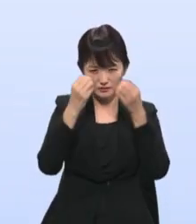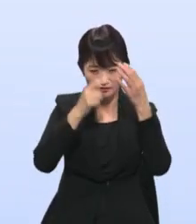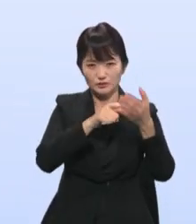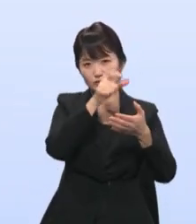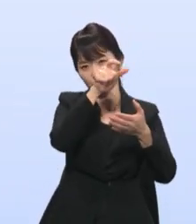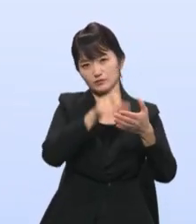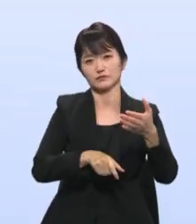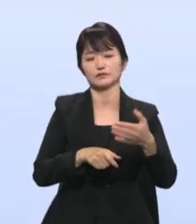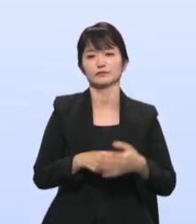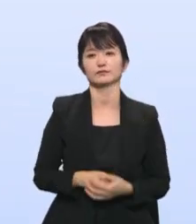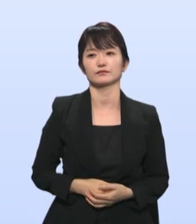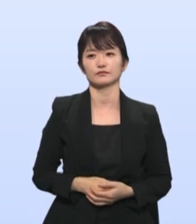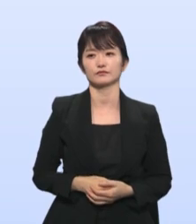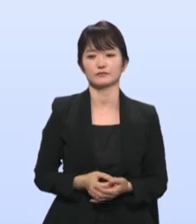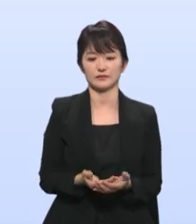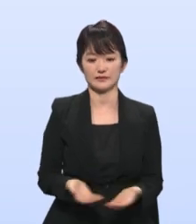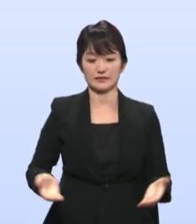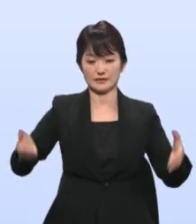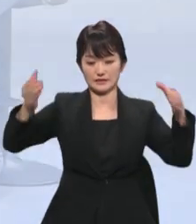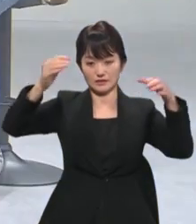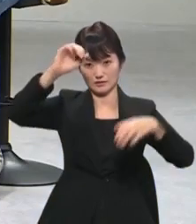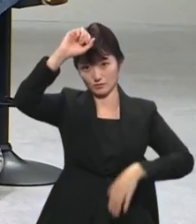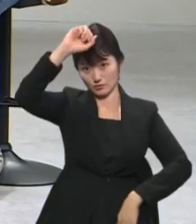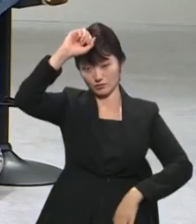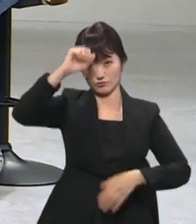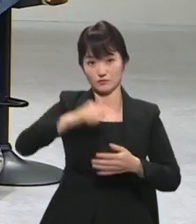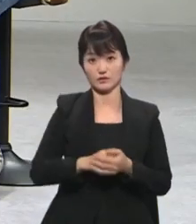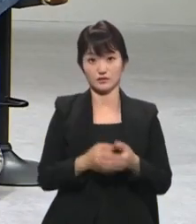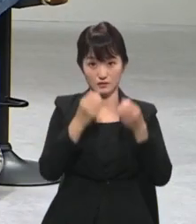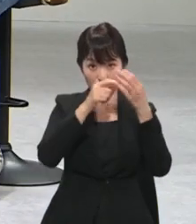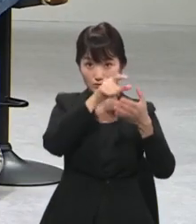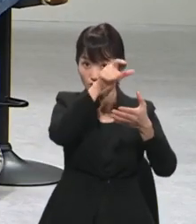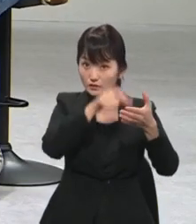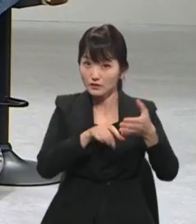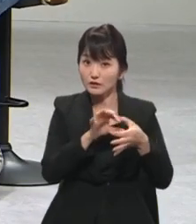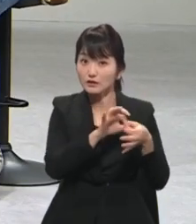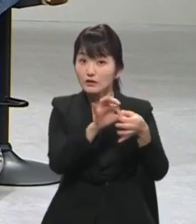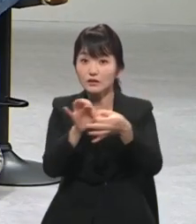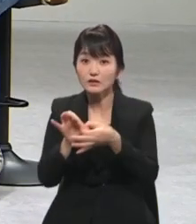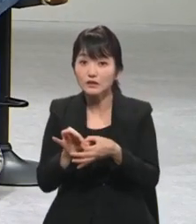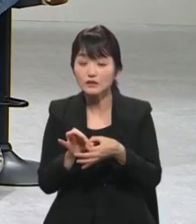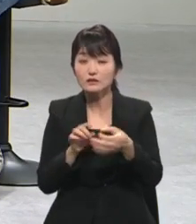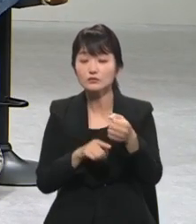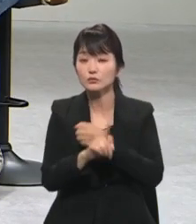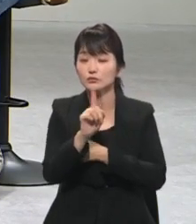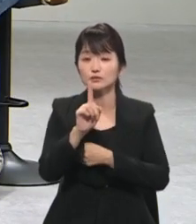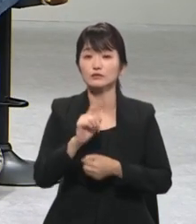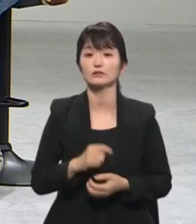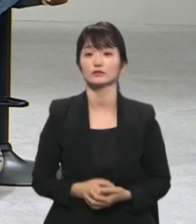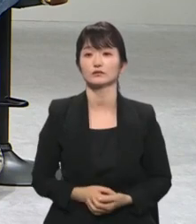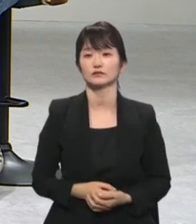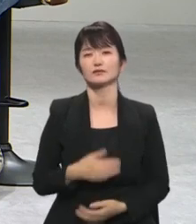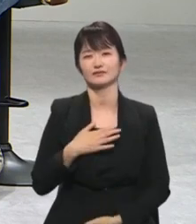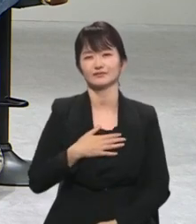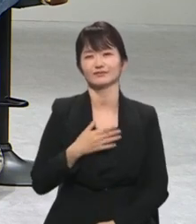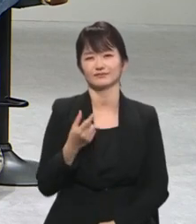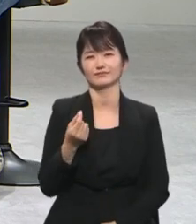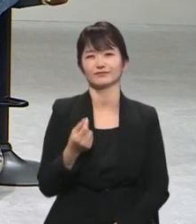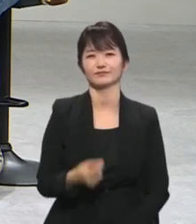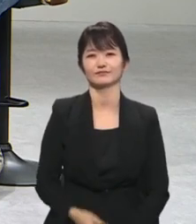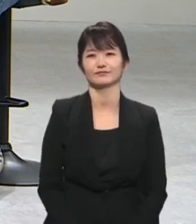눈에 띄죠 그러니까 가마솥이 왜 기네스가 나오고 왜 초대형의 연관어로 나오는 것인가 딱 알 거 같아요